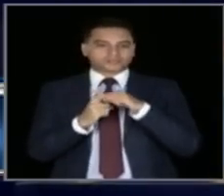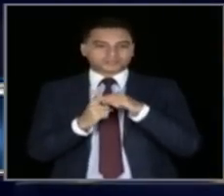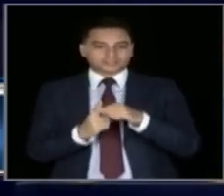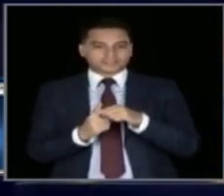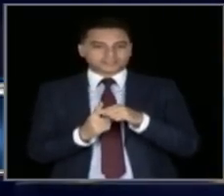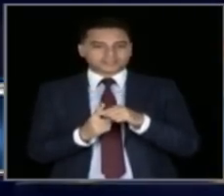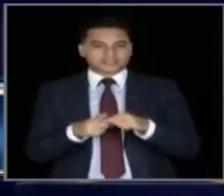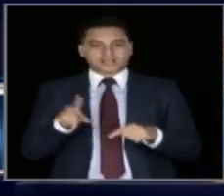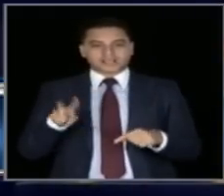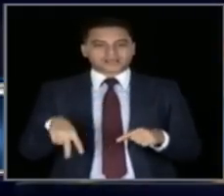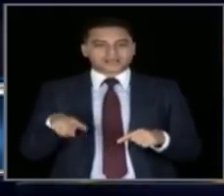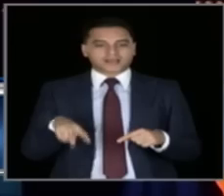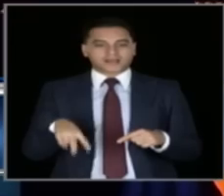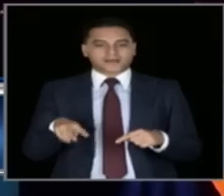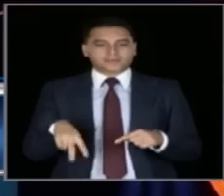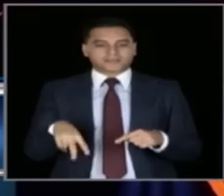19